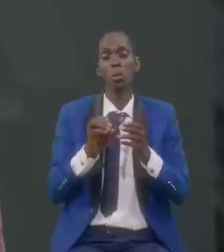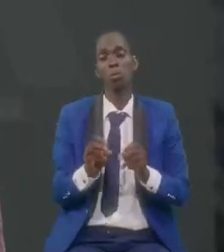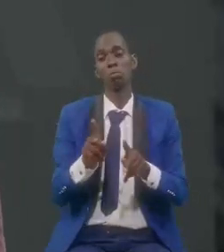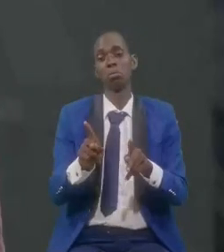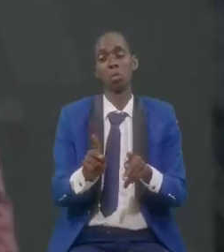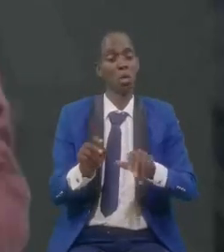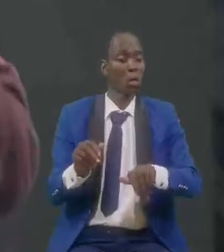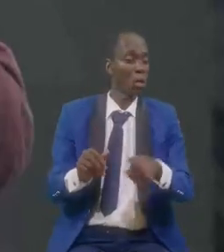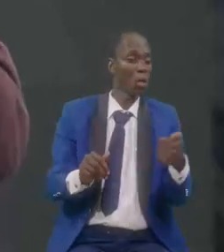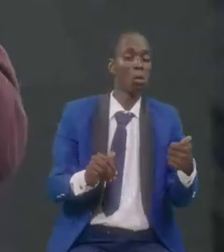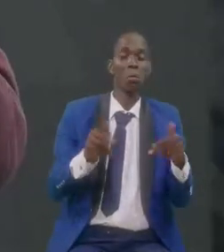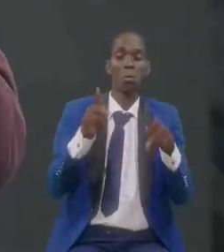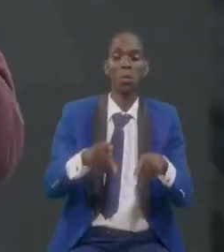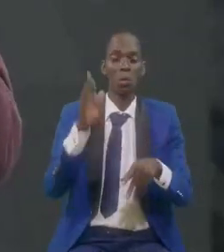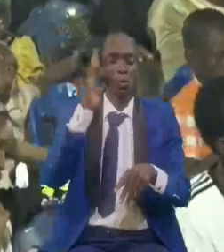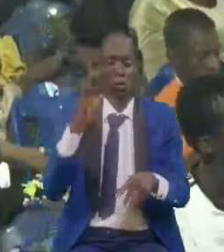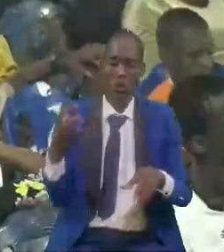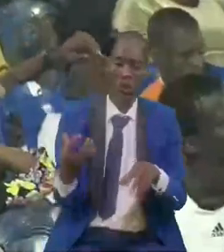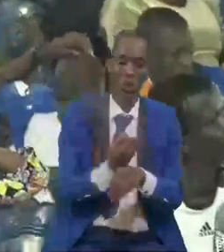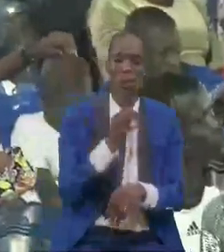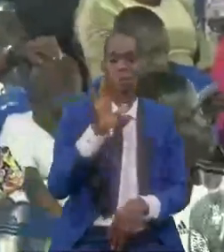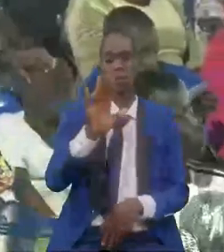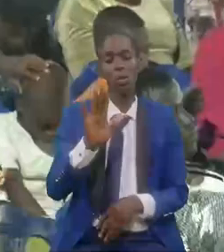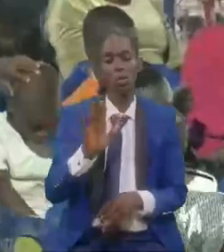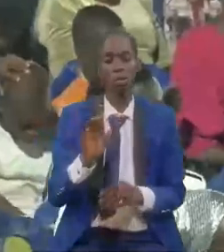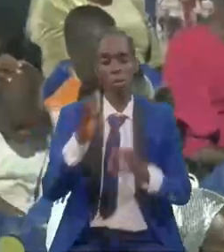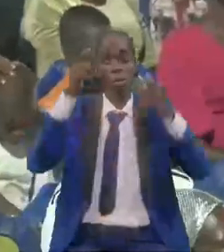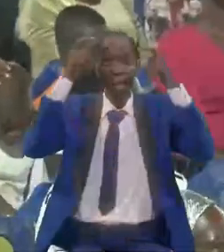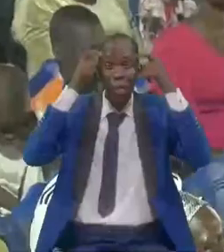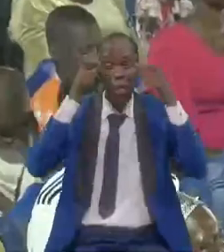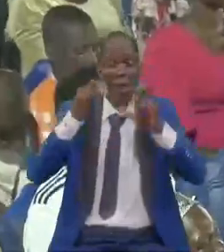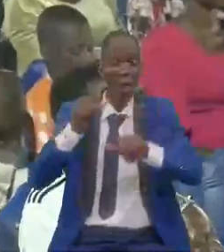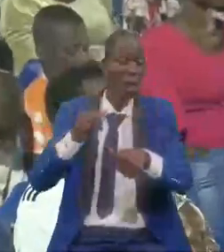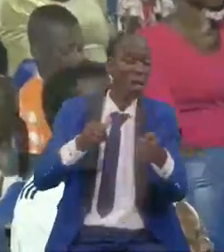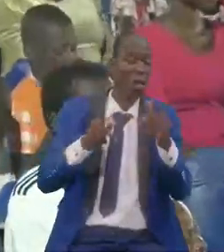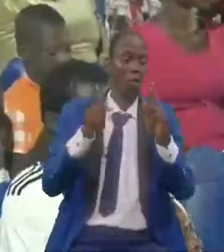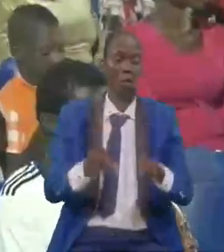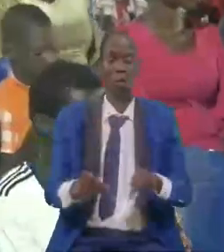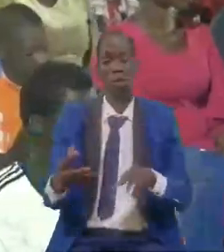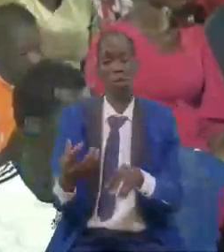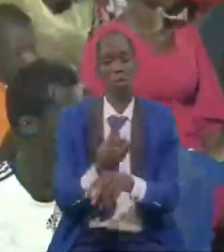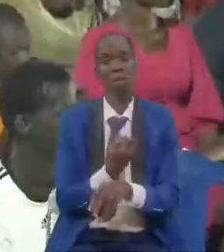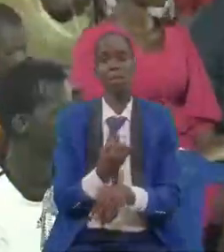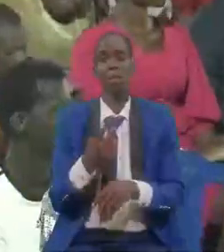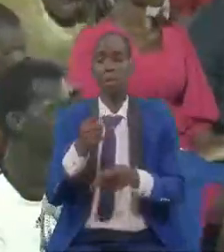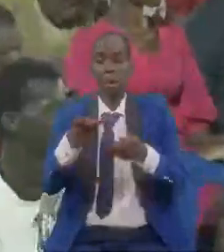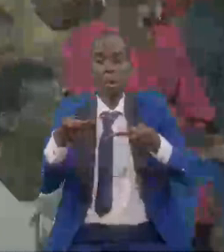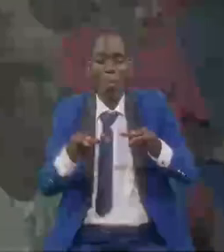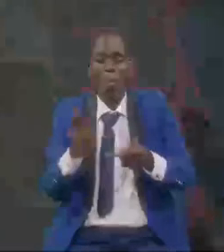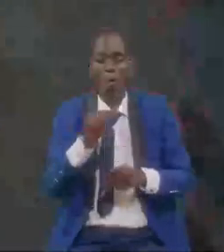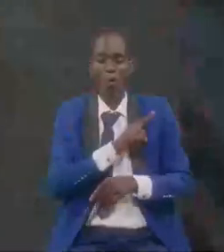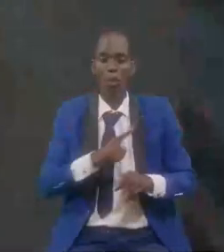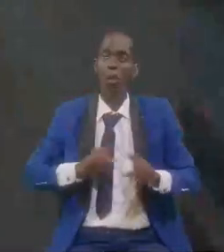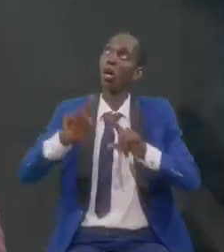Une autre personne prendra ta couronne. Une autre personne prendra la place où le Seigneur est